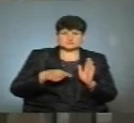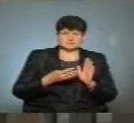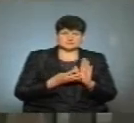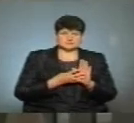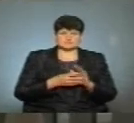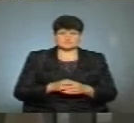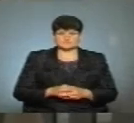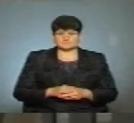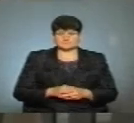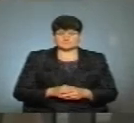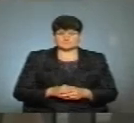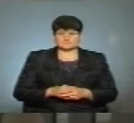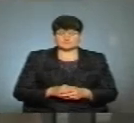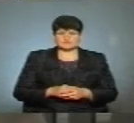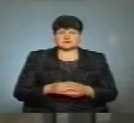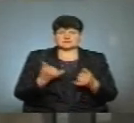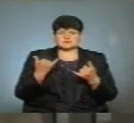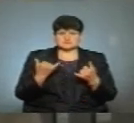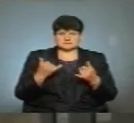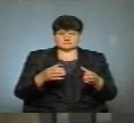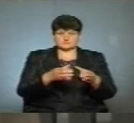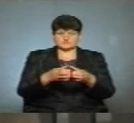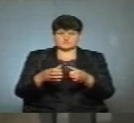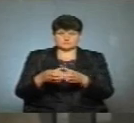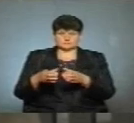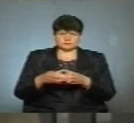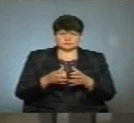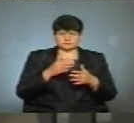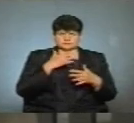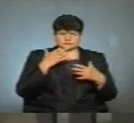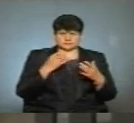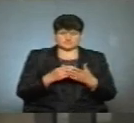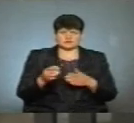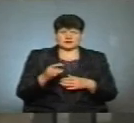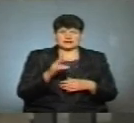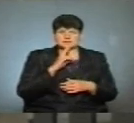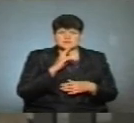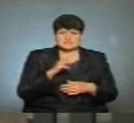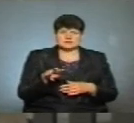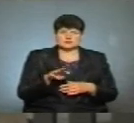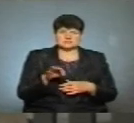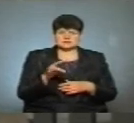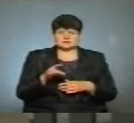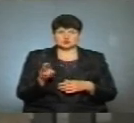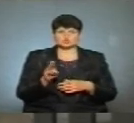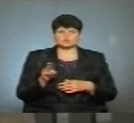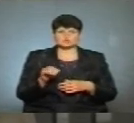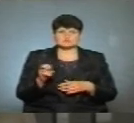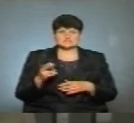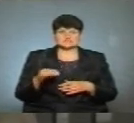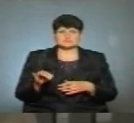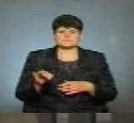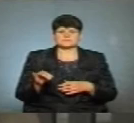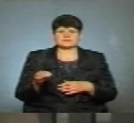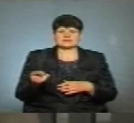97,9. Вогнища в нас зареєстровані в багатьох районах. Це Кременецький, Монастирський, Шумський,